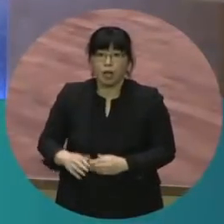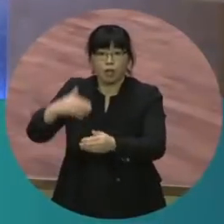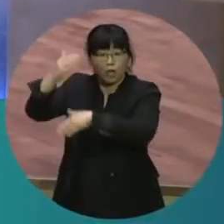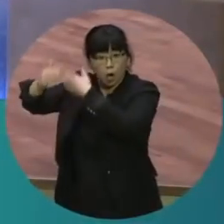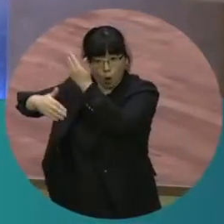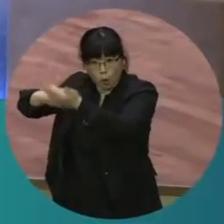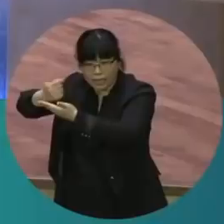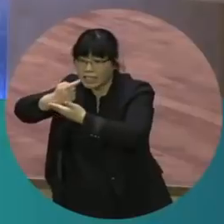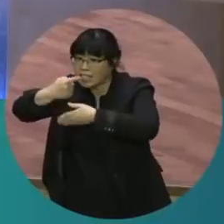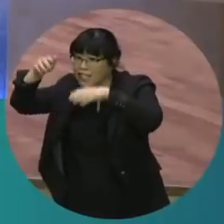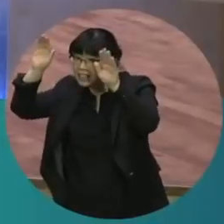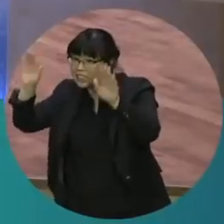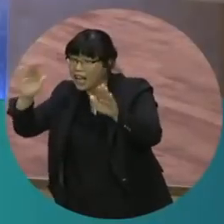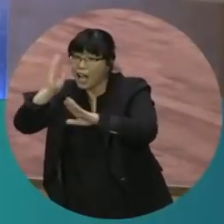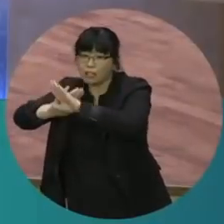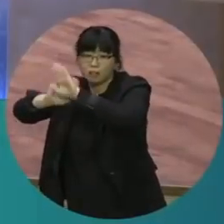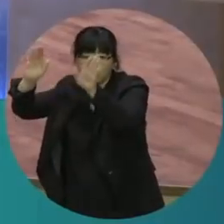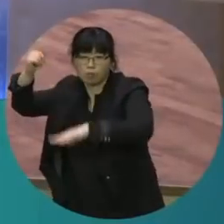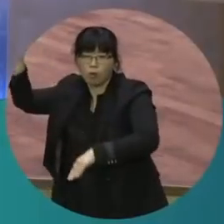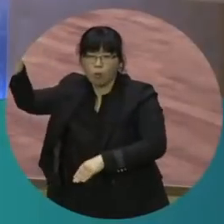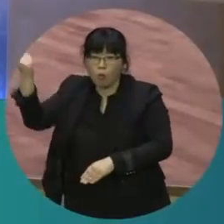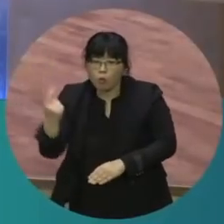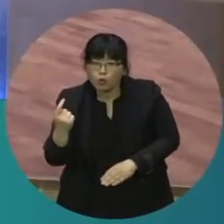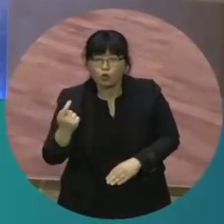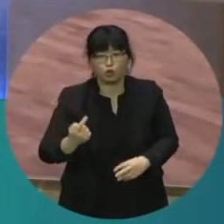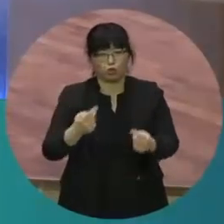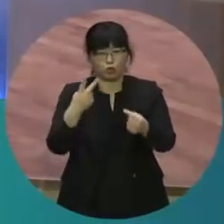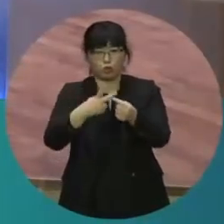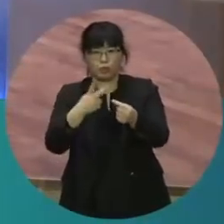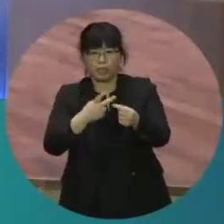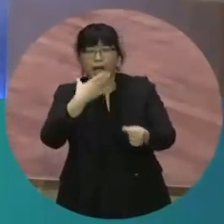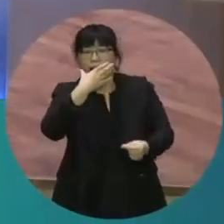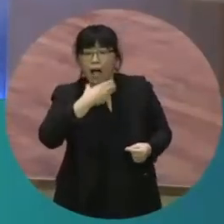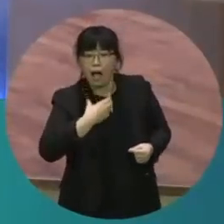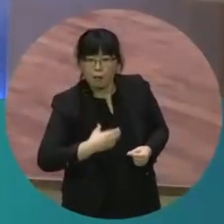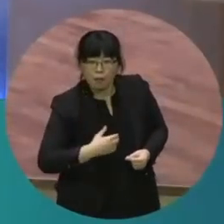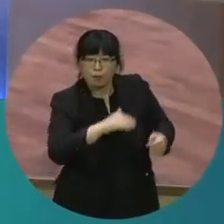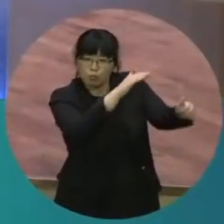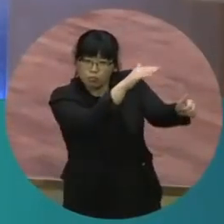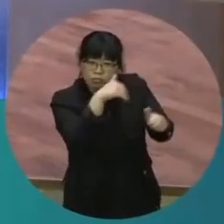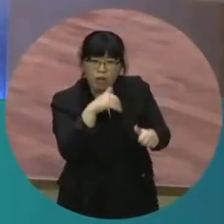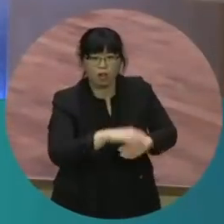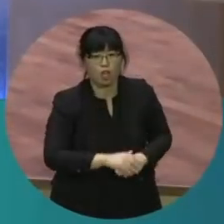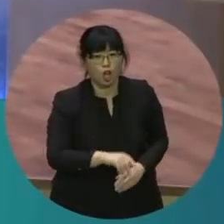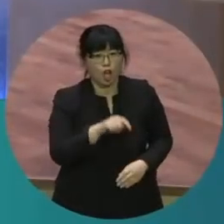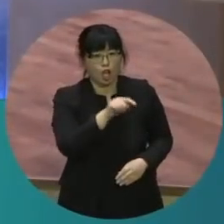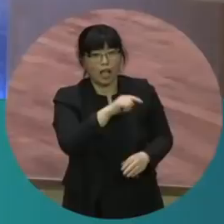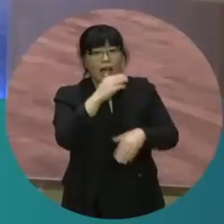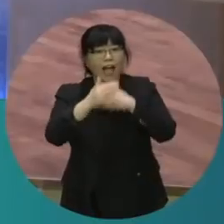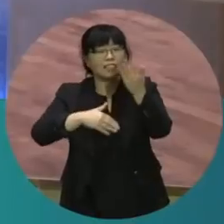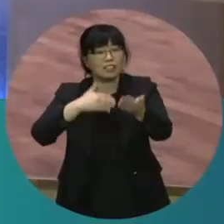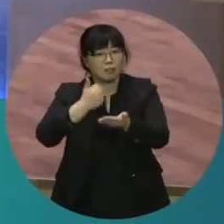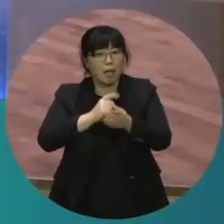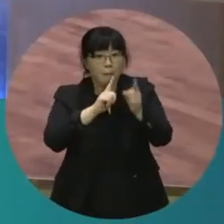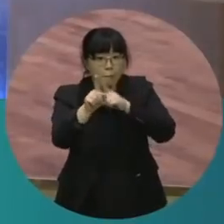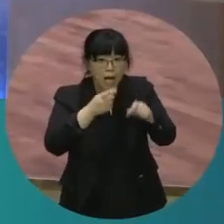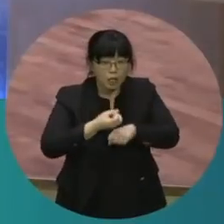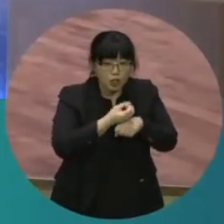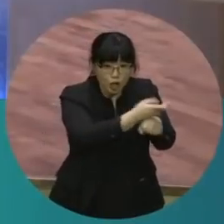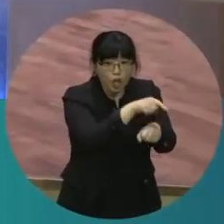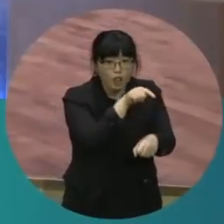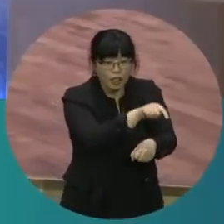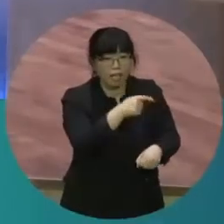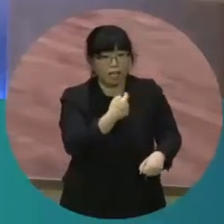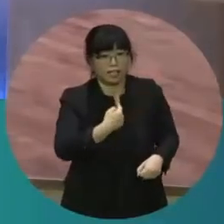시작. 여호와의 사자가 하늘에서부터 두 번째 아브라함을 불러 이르시되 여호와께서 이르시기를